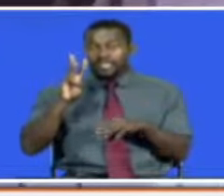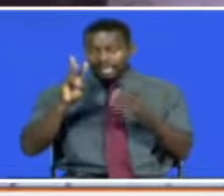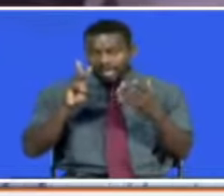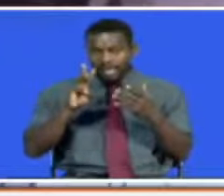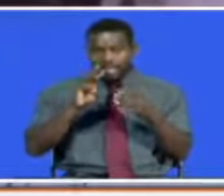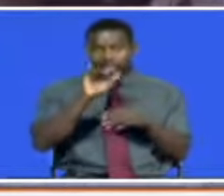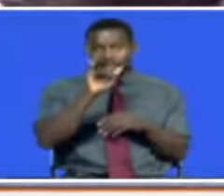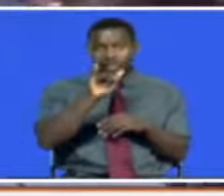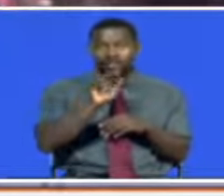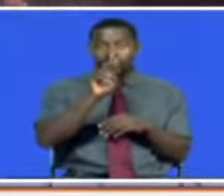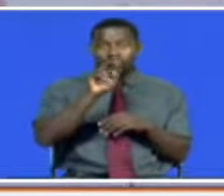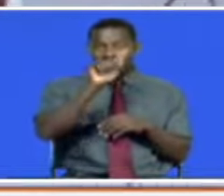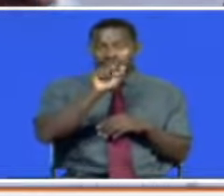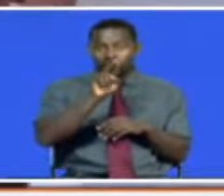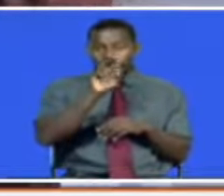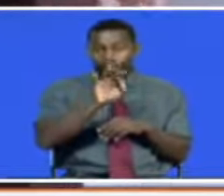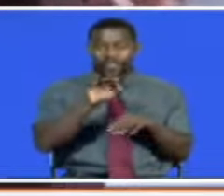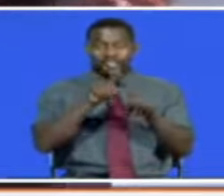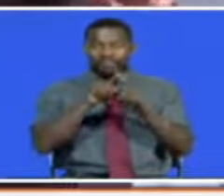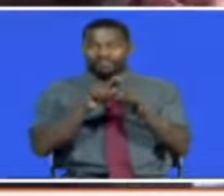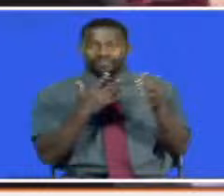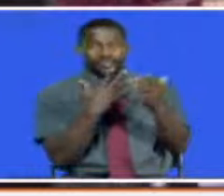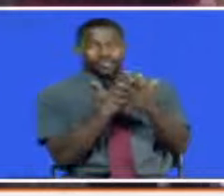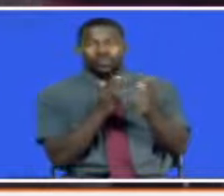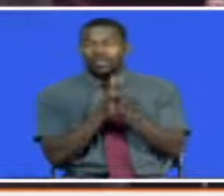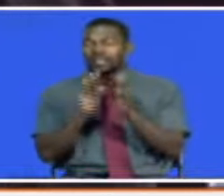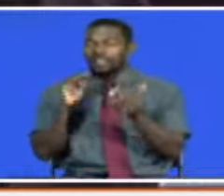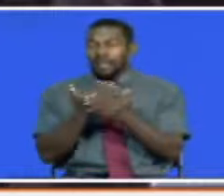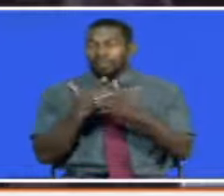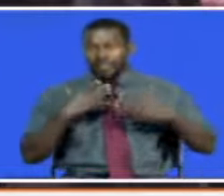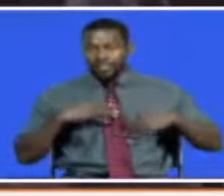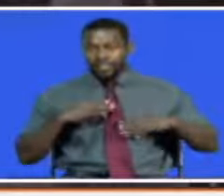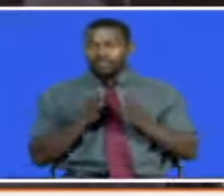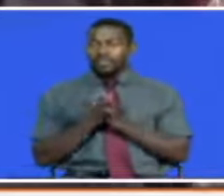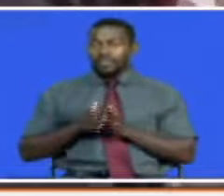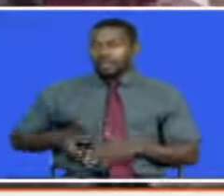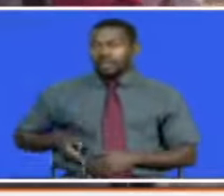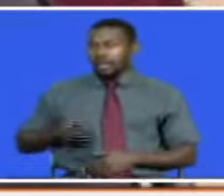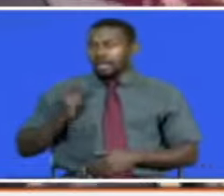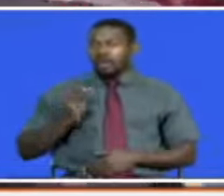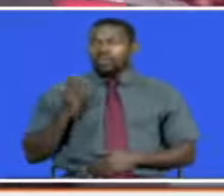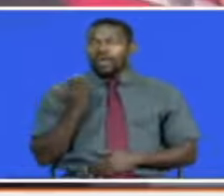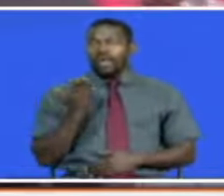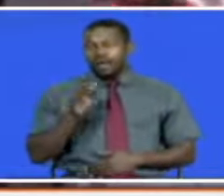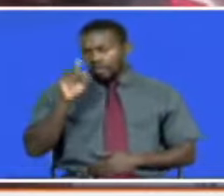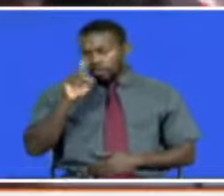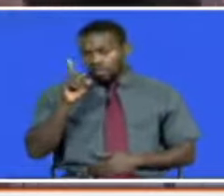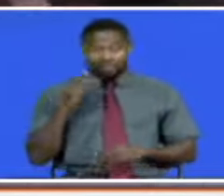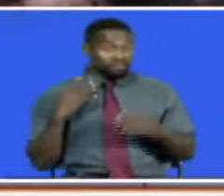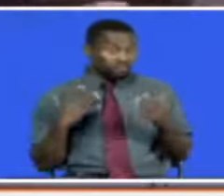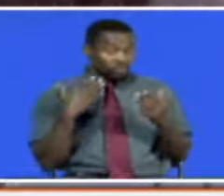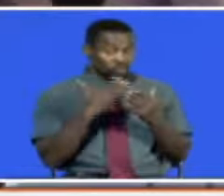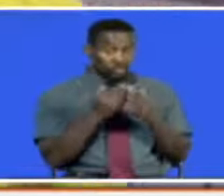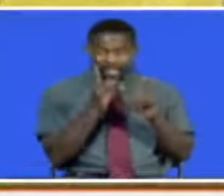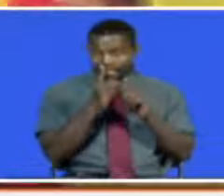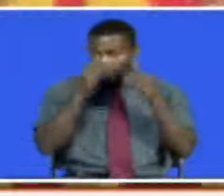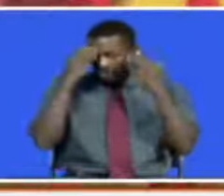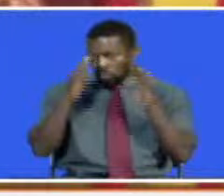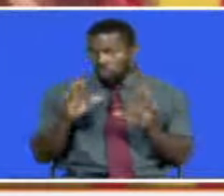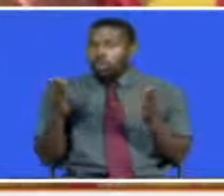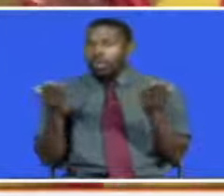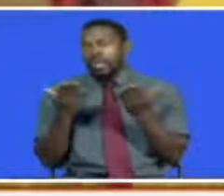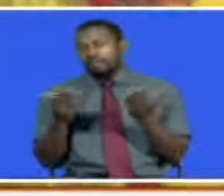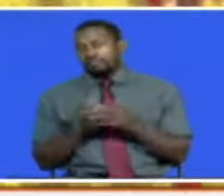Hussein, alitekwa nyara na watu waliokuwa wamejihami katika mitaa ya jiji la Nairobi na hadi wa leo haijulikani